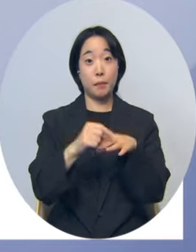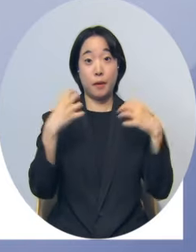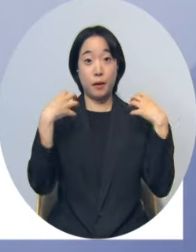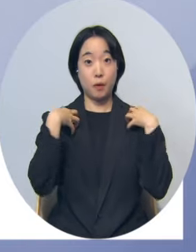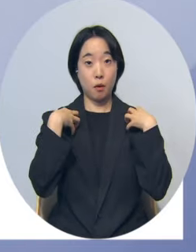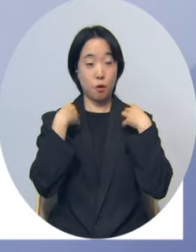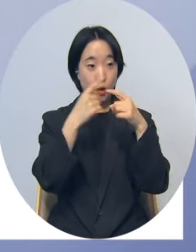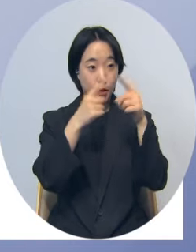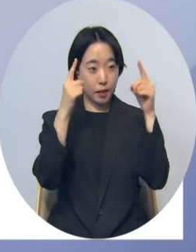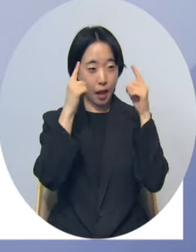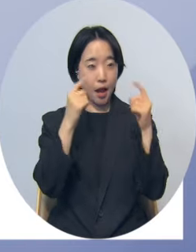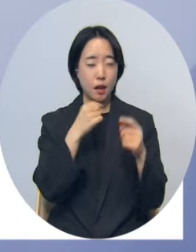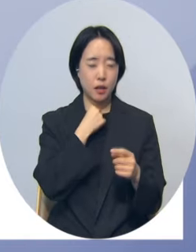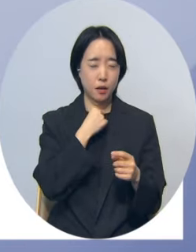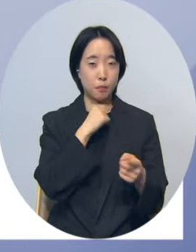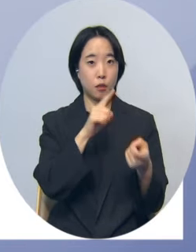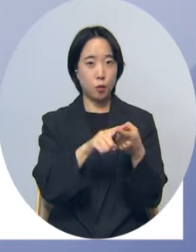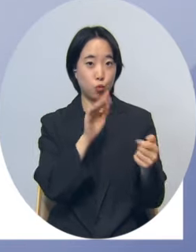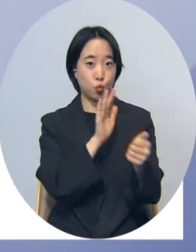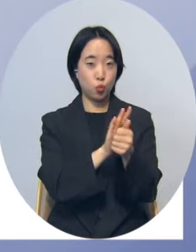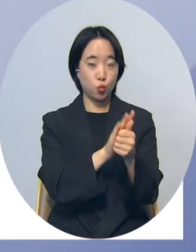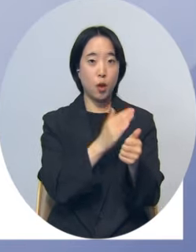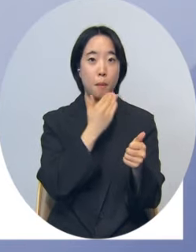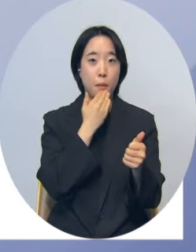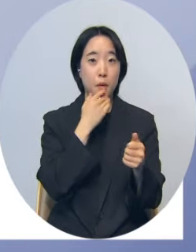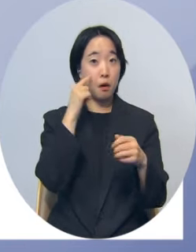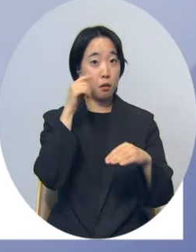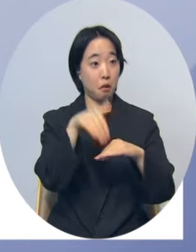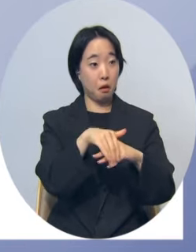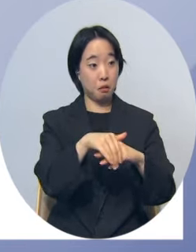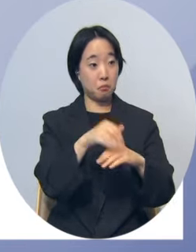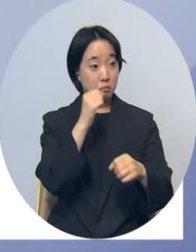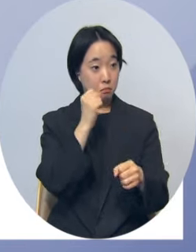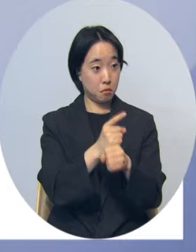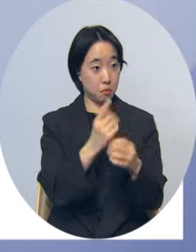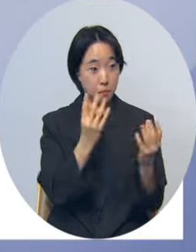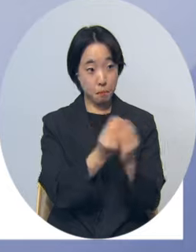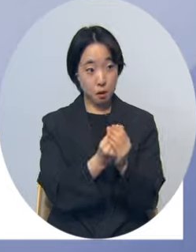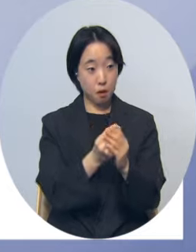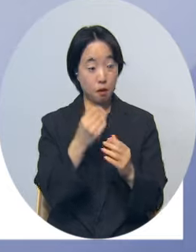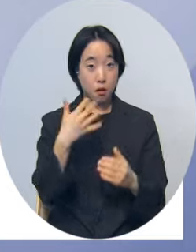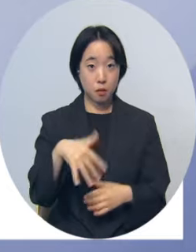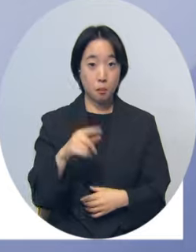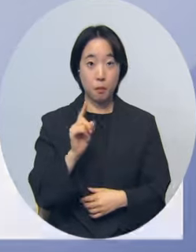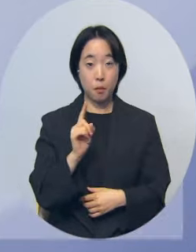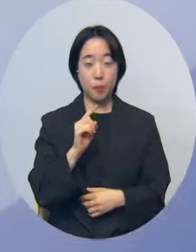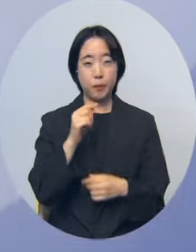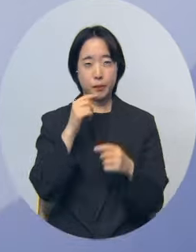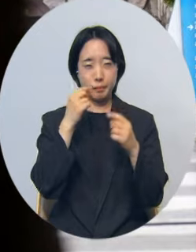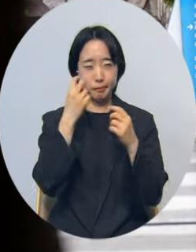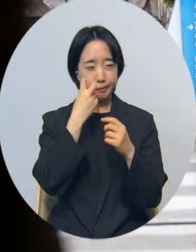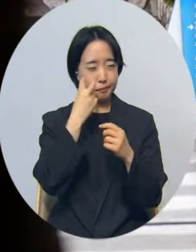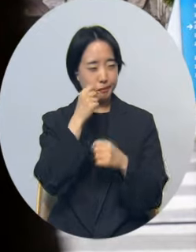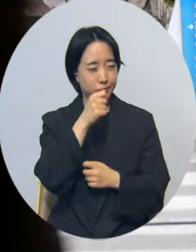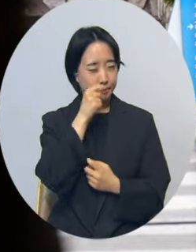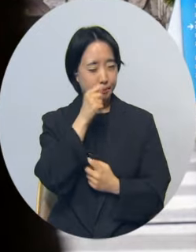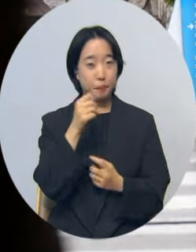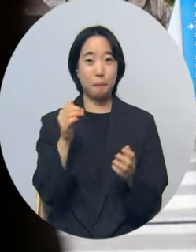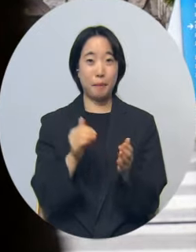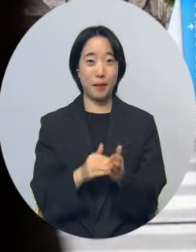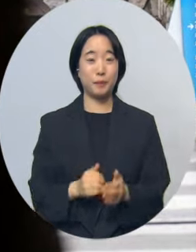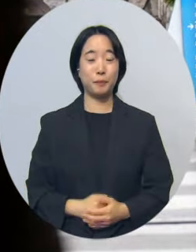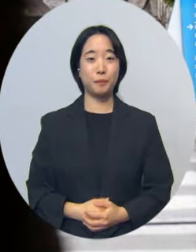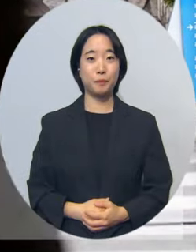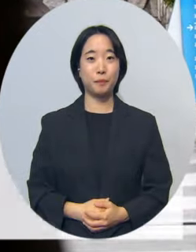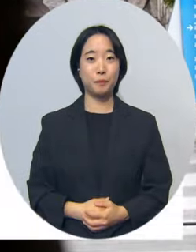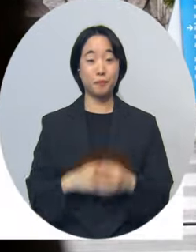과제에 부합하는 지원 계획을 수립하였는지를 중점적으로 살펴보았습니다. 선정된